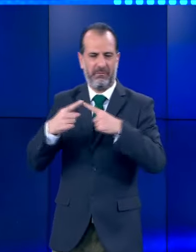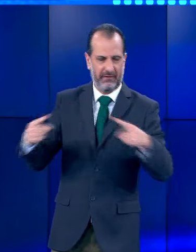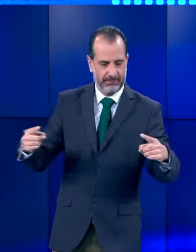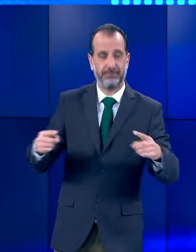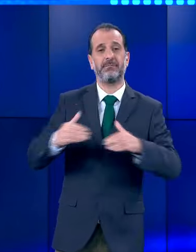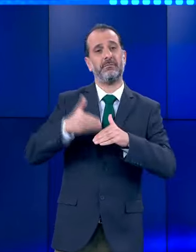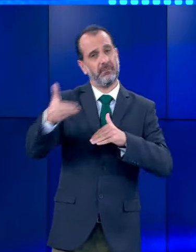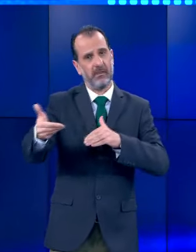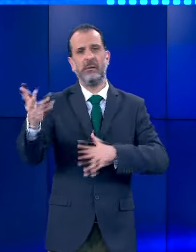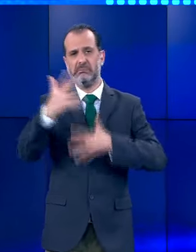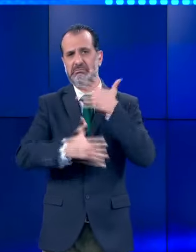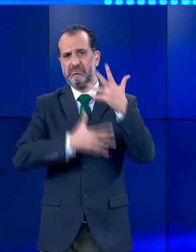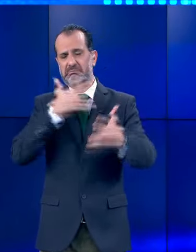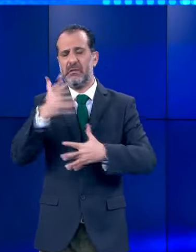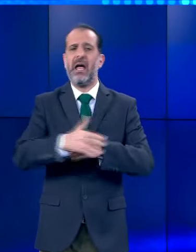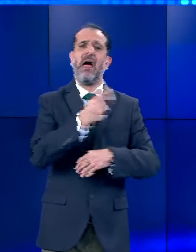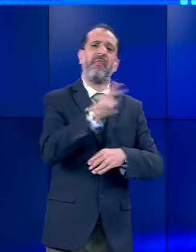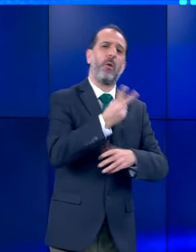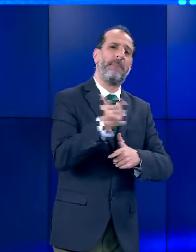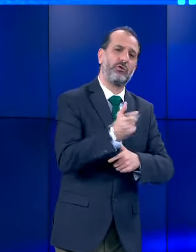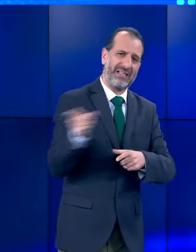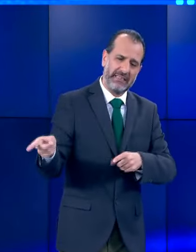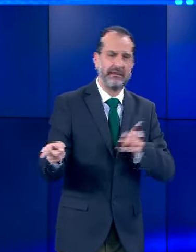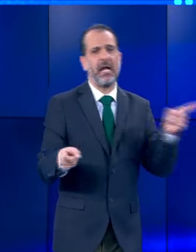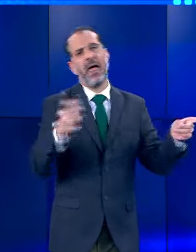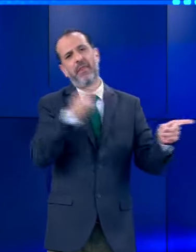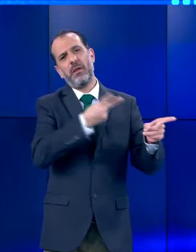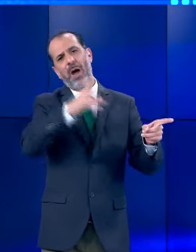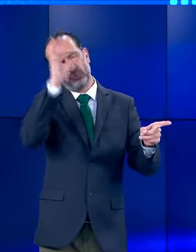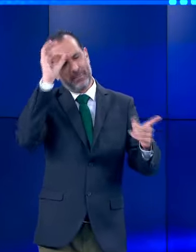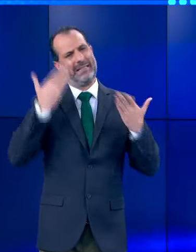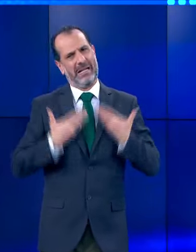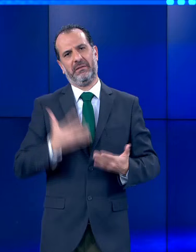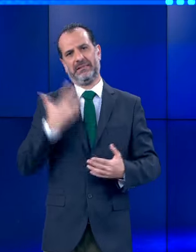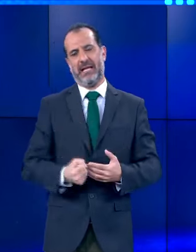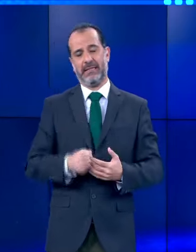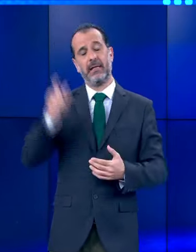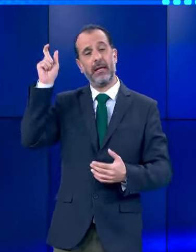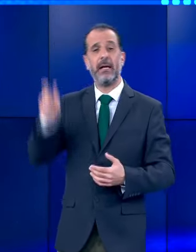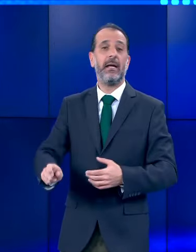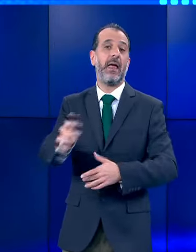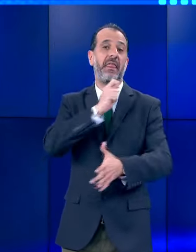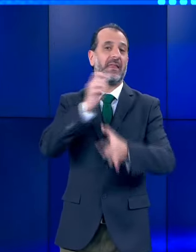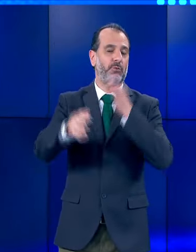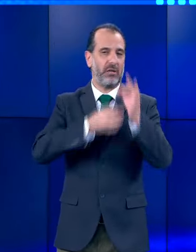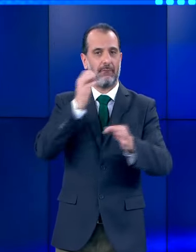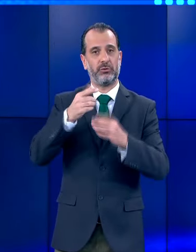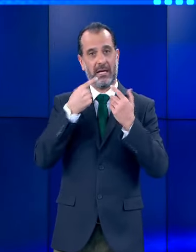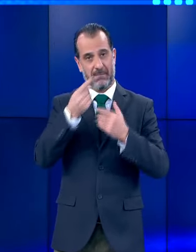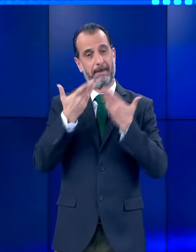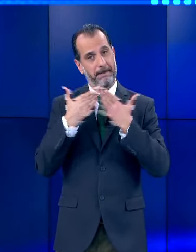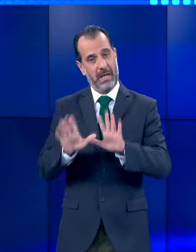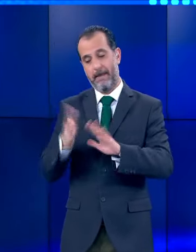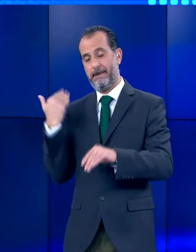και δύο αστυνομικοί τραυματίστηκαν. Ο Γιάννης Σωτηρόπουλος μας ενημερώνει. Γιάννη. Ράνια, να ξεκινήσουμε ότι ολοκληρώθηκε πριν από